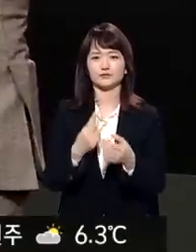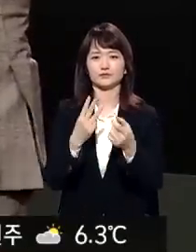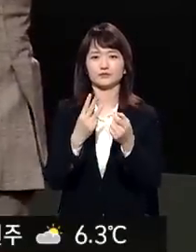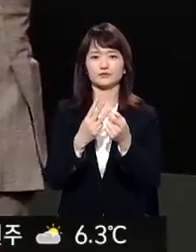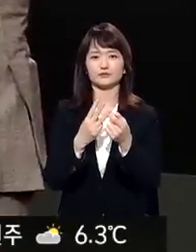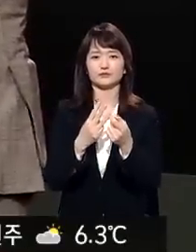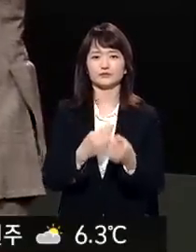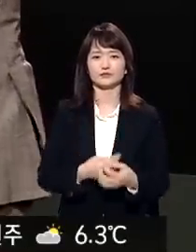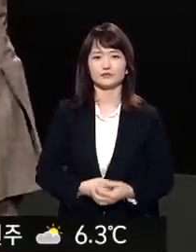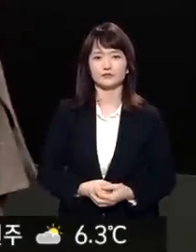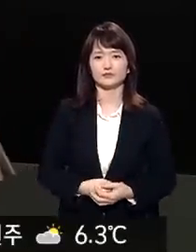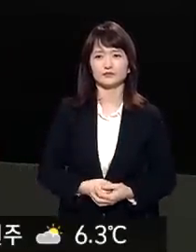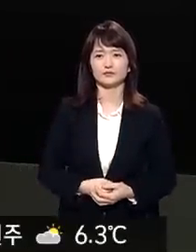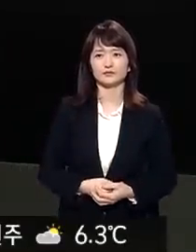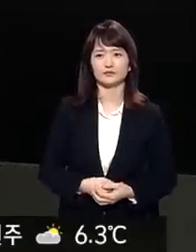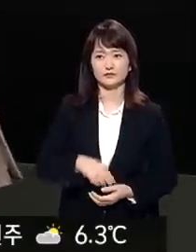이어갑니다.